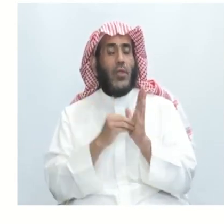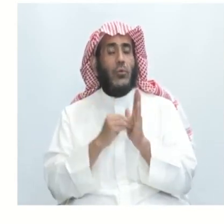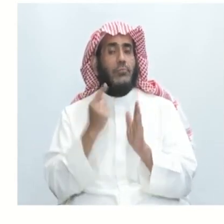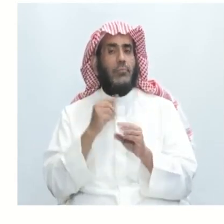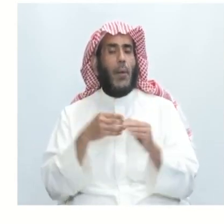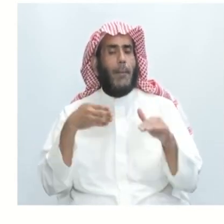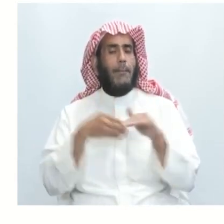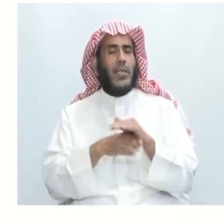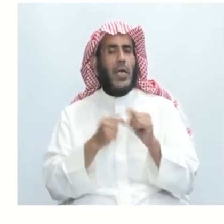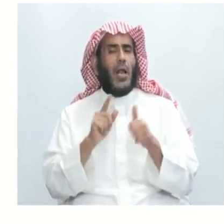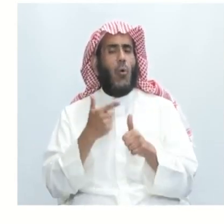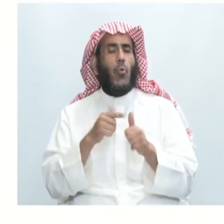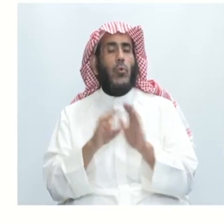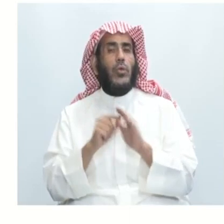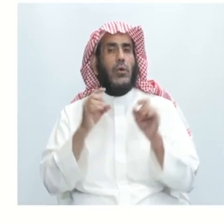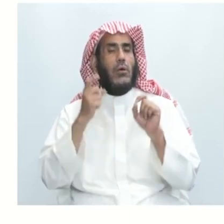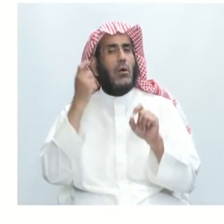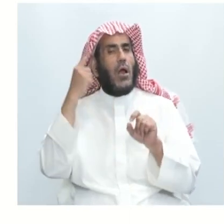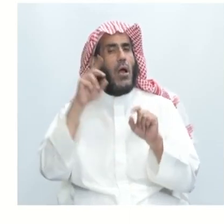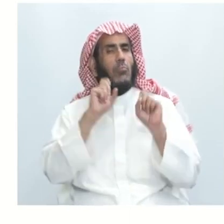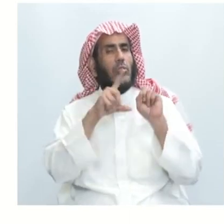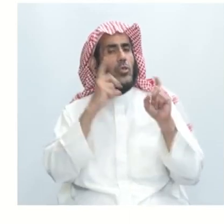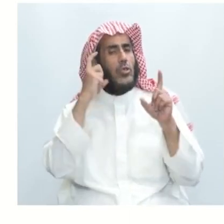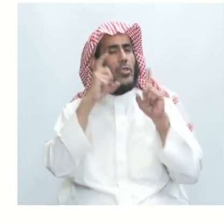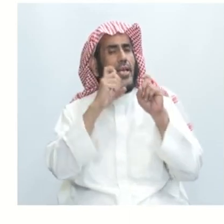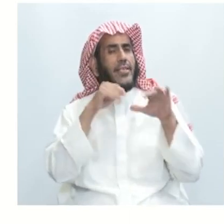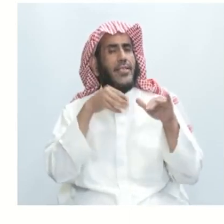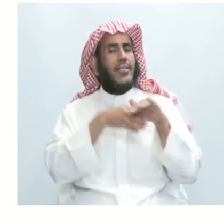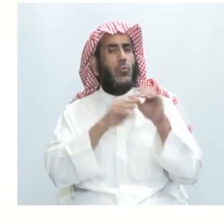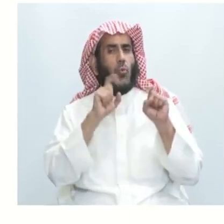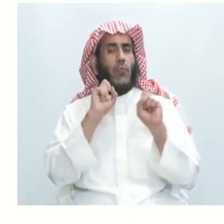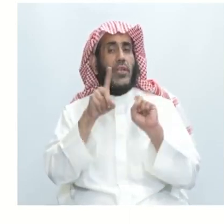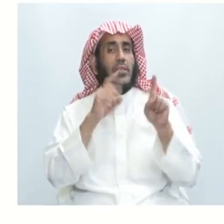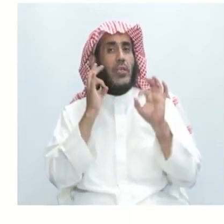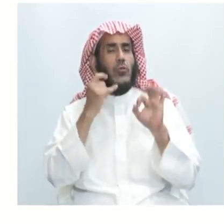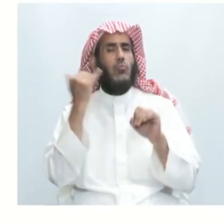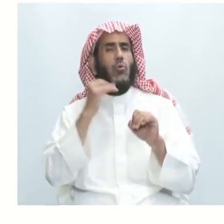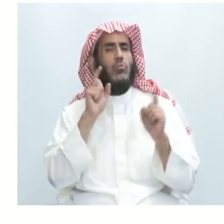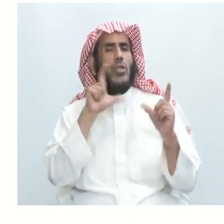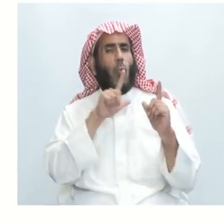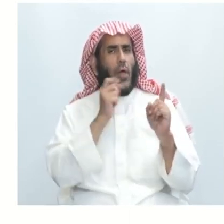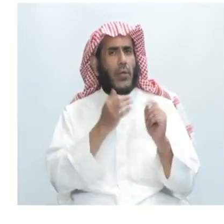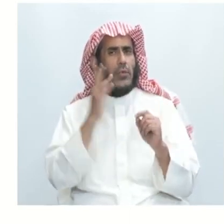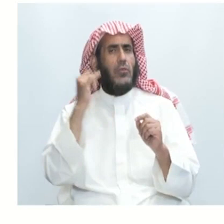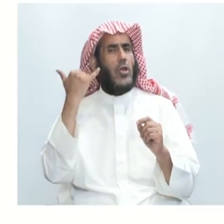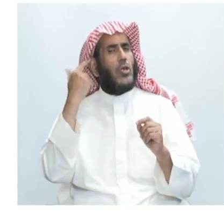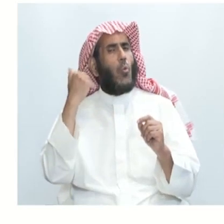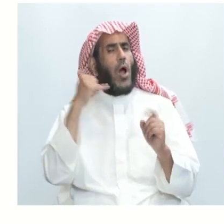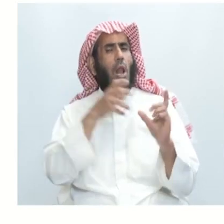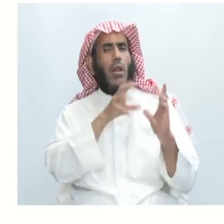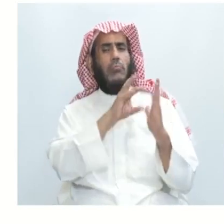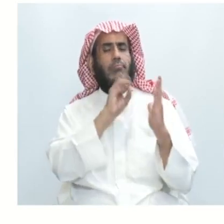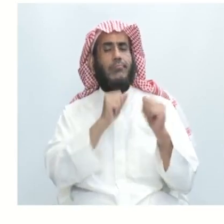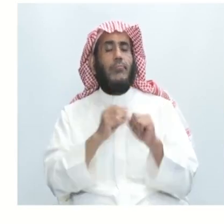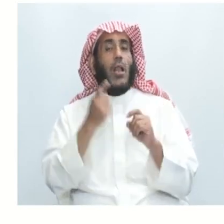مدخل الوحده هذا هو رابط الدرس الرقمي مشاهده الدرس من ضمن المدخل الفهم القرائي